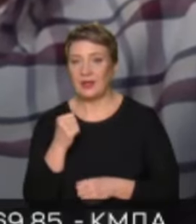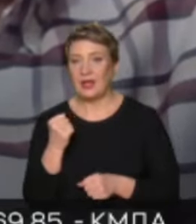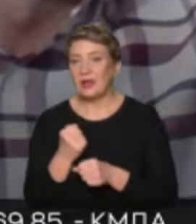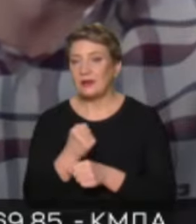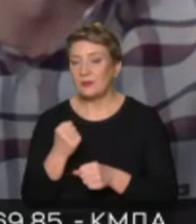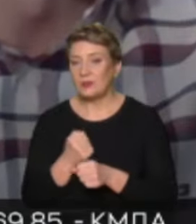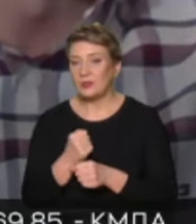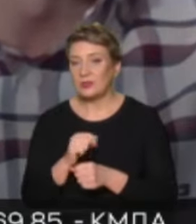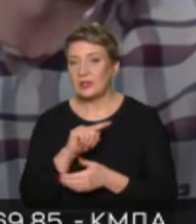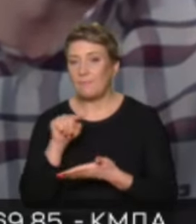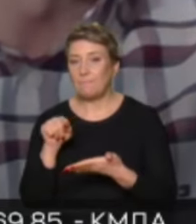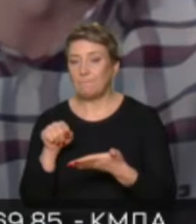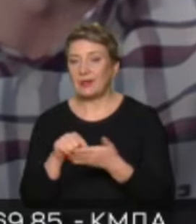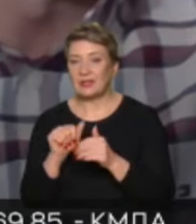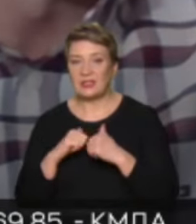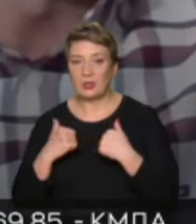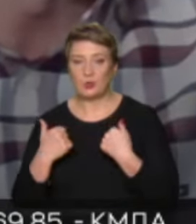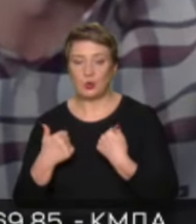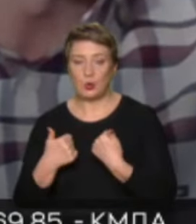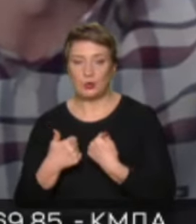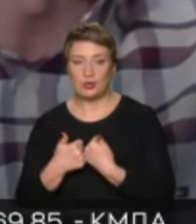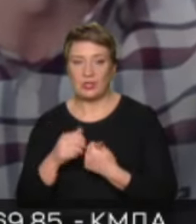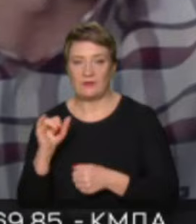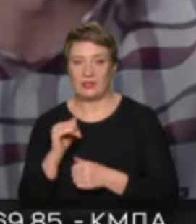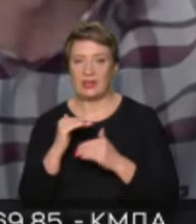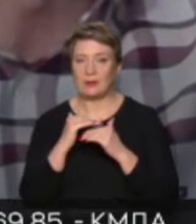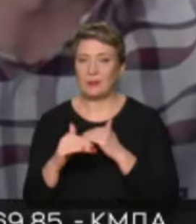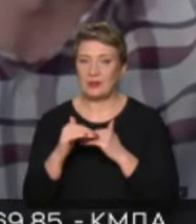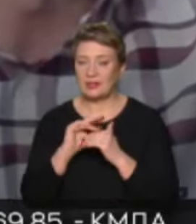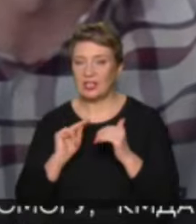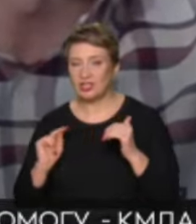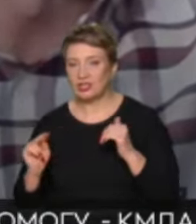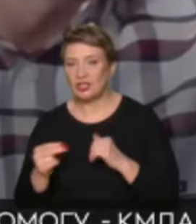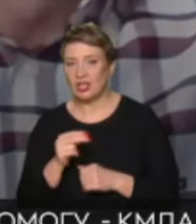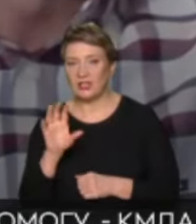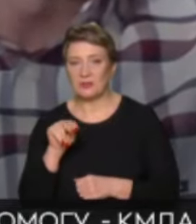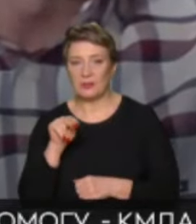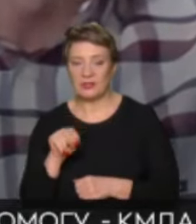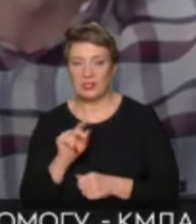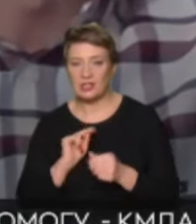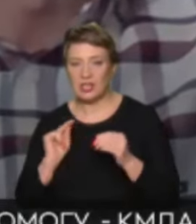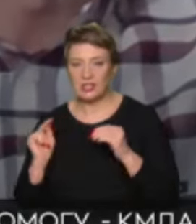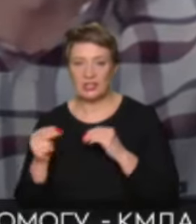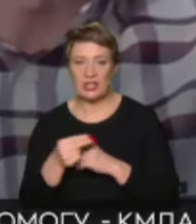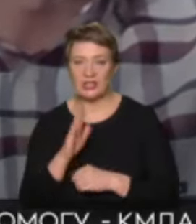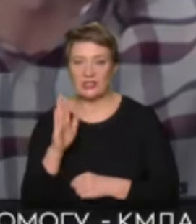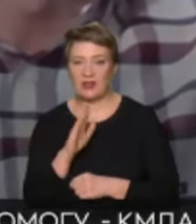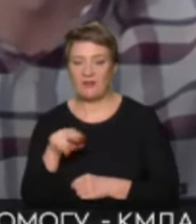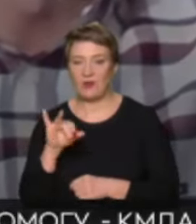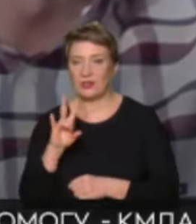оточення Авдіївки, тобто по полям, через Степове, через Бердіче, а також через Водяне в напрямку Сєверне